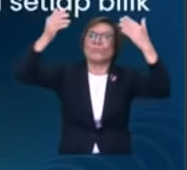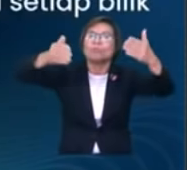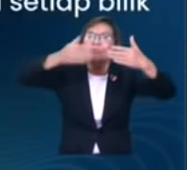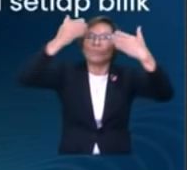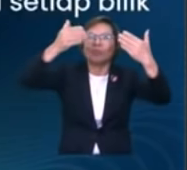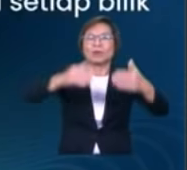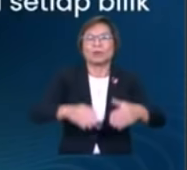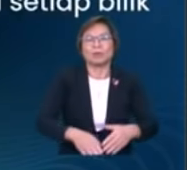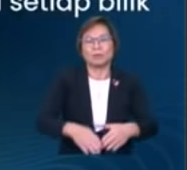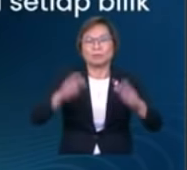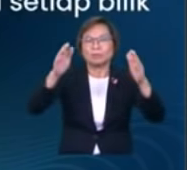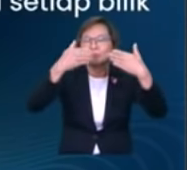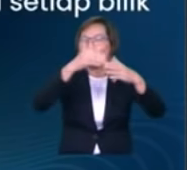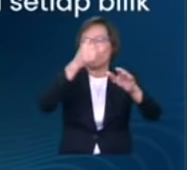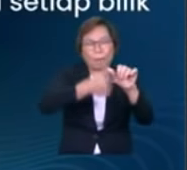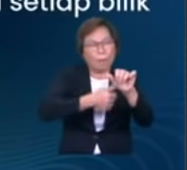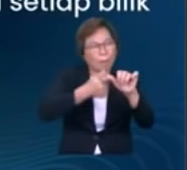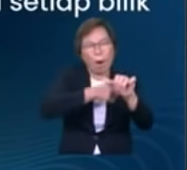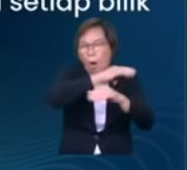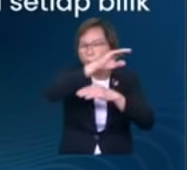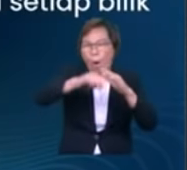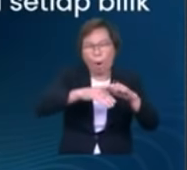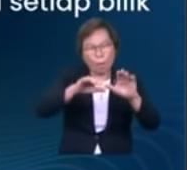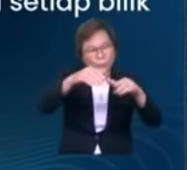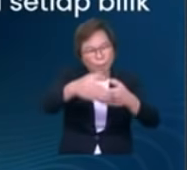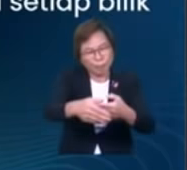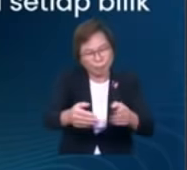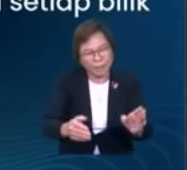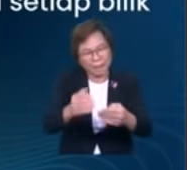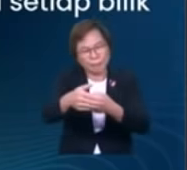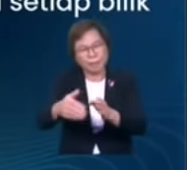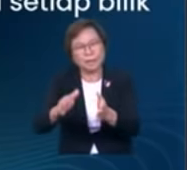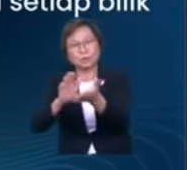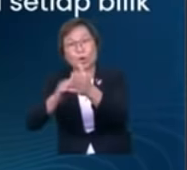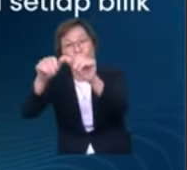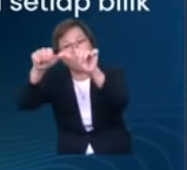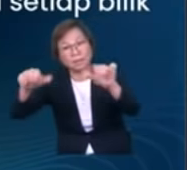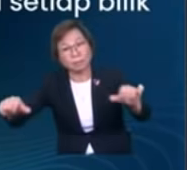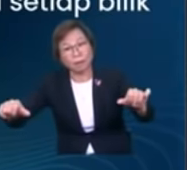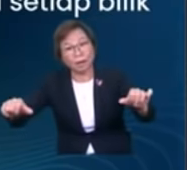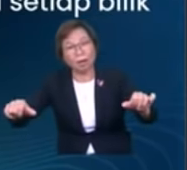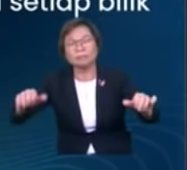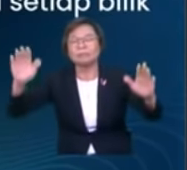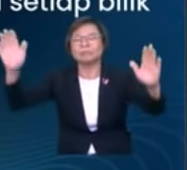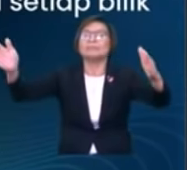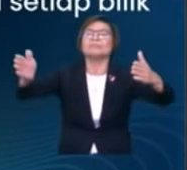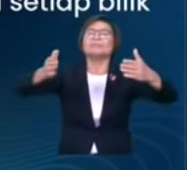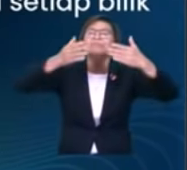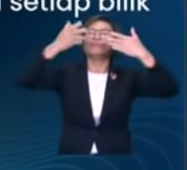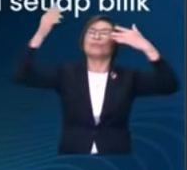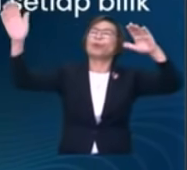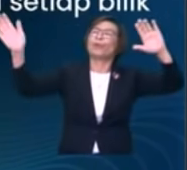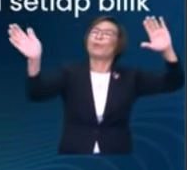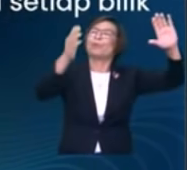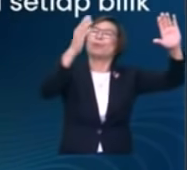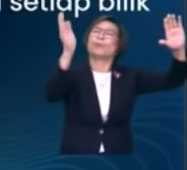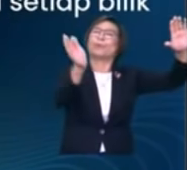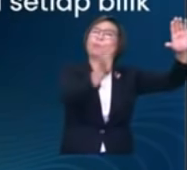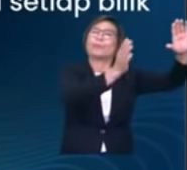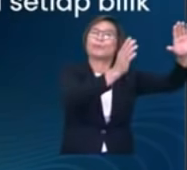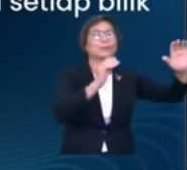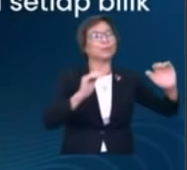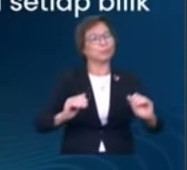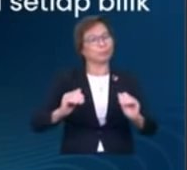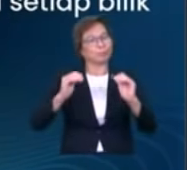tiap komponen setiap bilik di sekolah asrama ini kita ingin pastikan bahwa pengudaraan itu berada